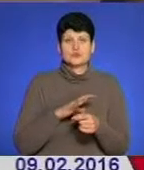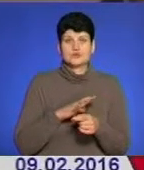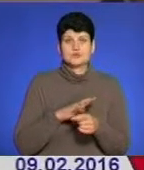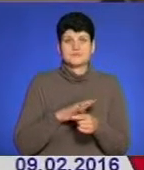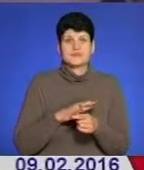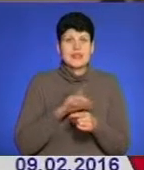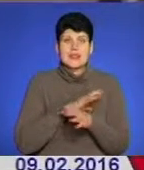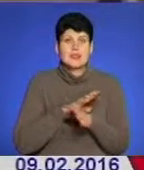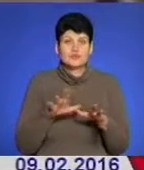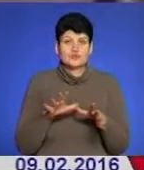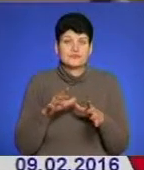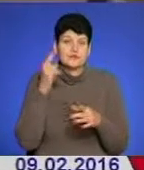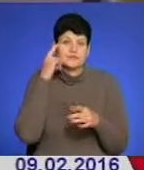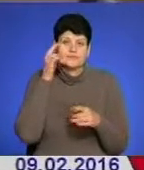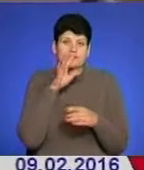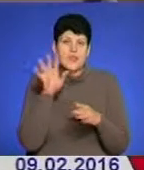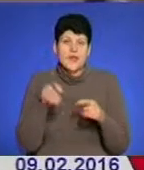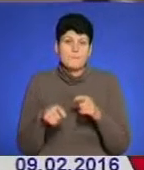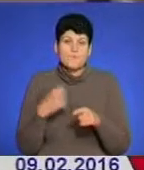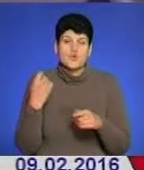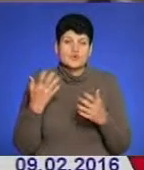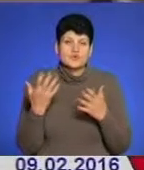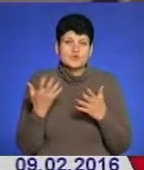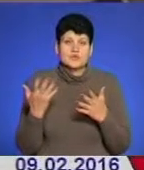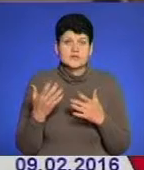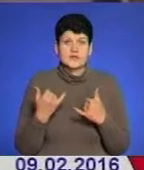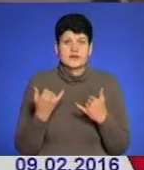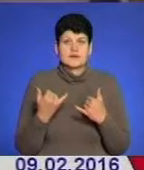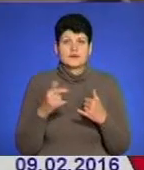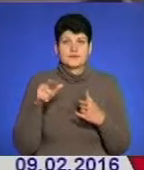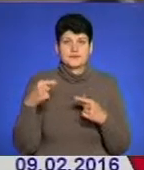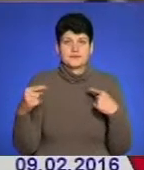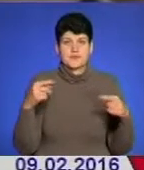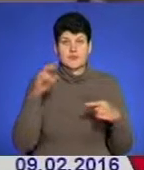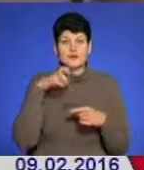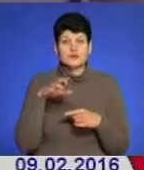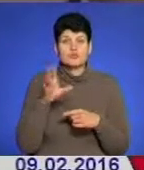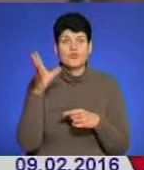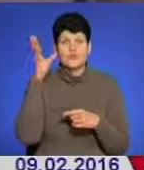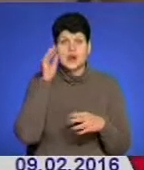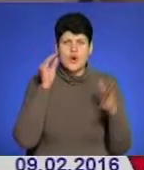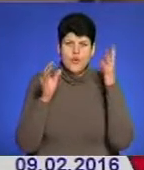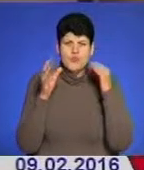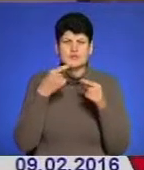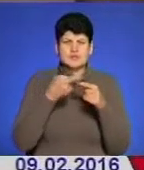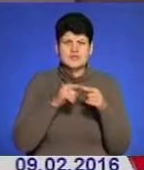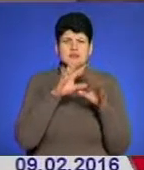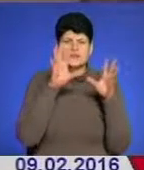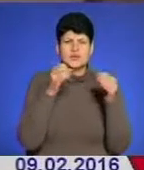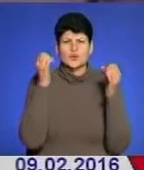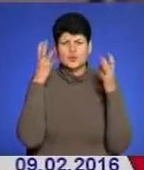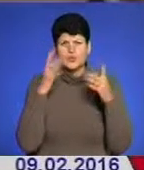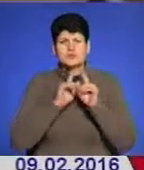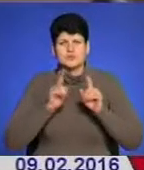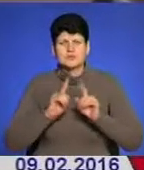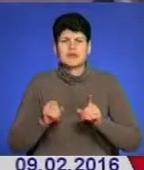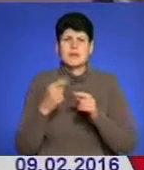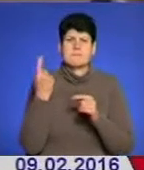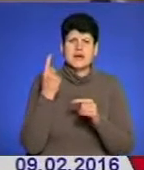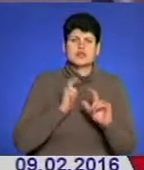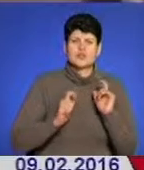тіла, це не було таким порушенням, як, наприклад, для громадян з інших країн. От. Тому, враховуючи всі ці речі і культурні особливості, і те, що то перший